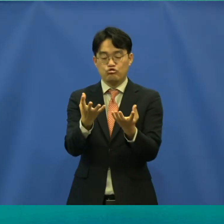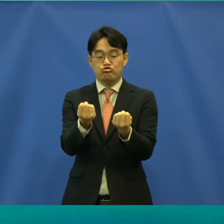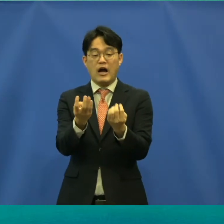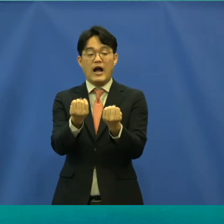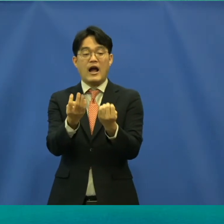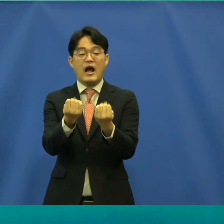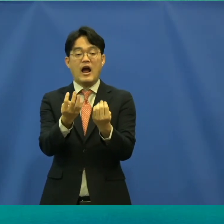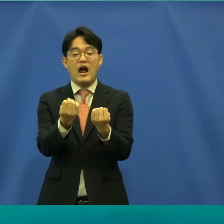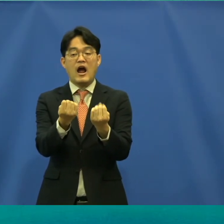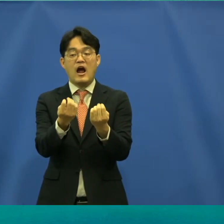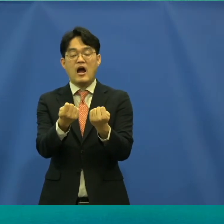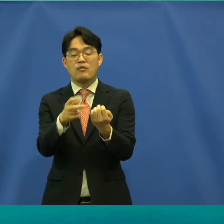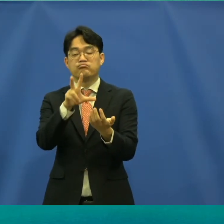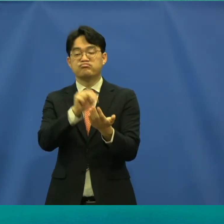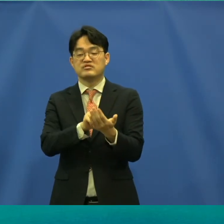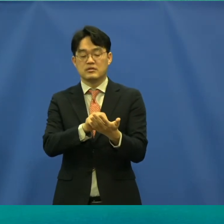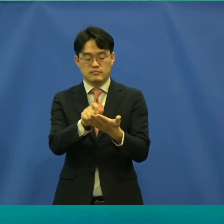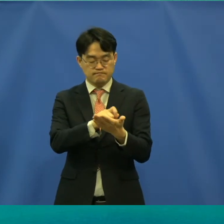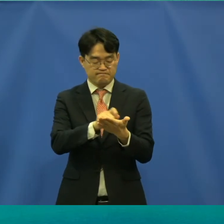공식으로 돌아가야죠.